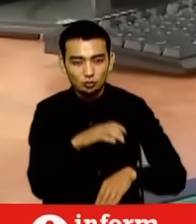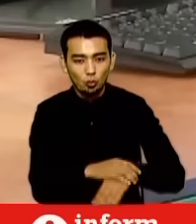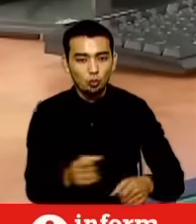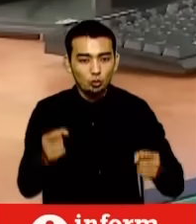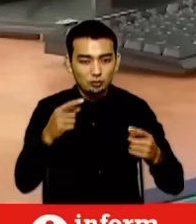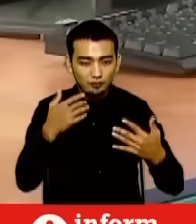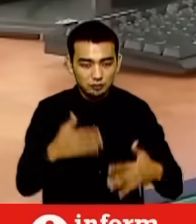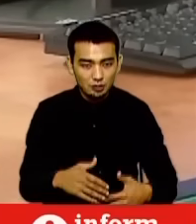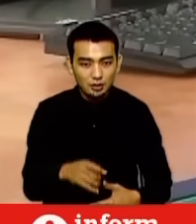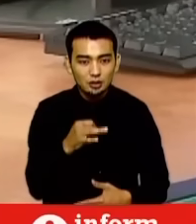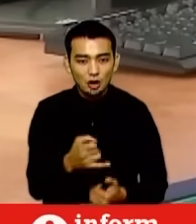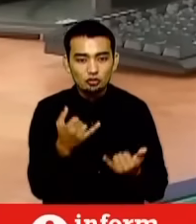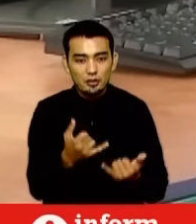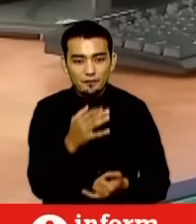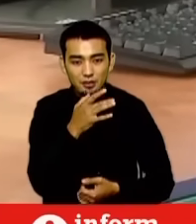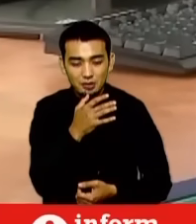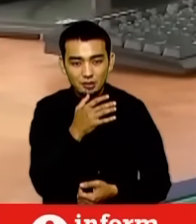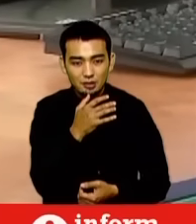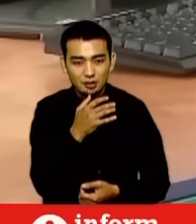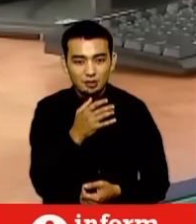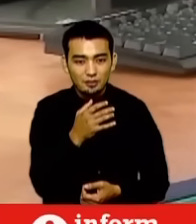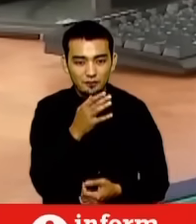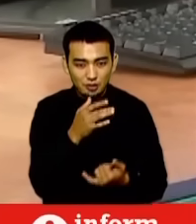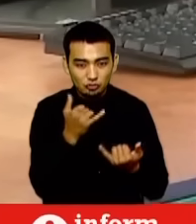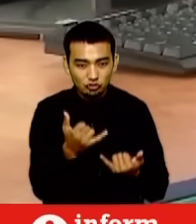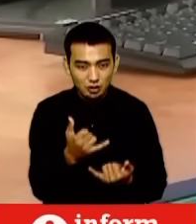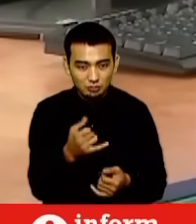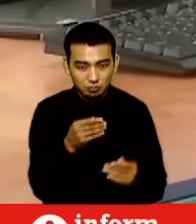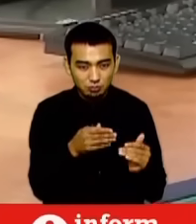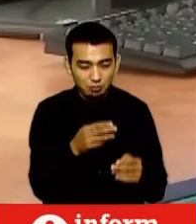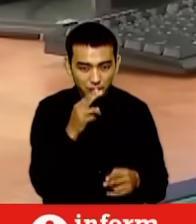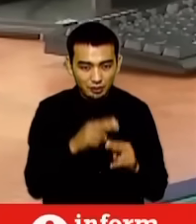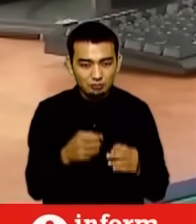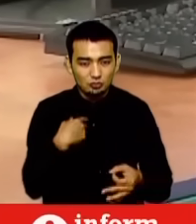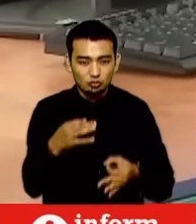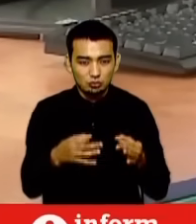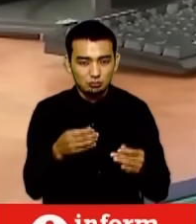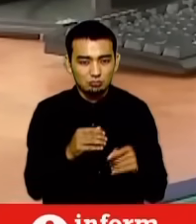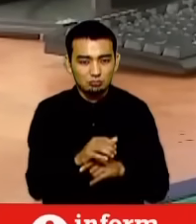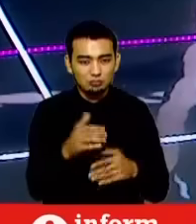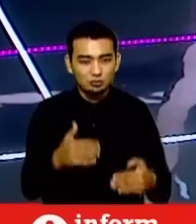Қазіргі біздің таңымызда, уақытымызда біз оларды сотқа бердік.